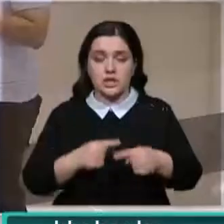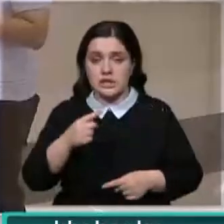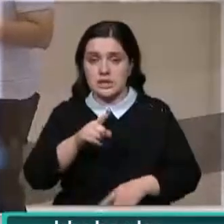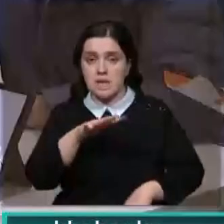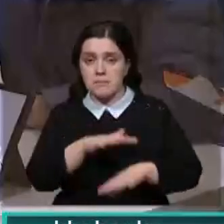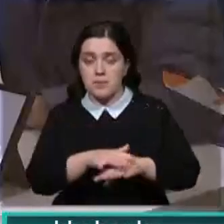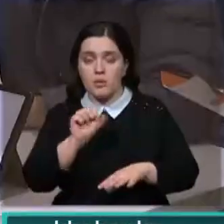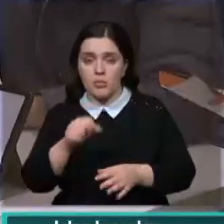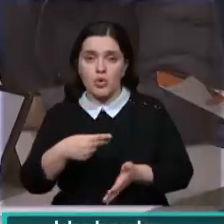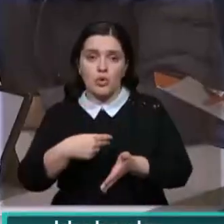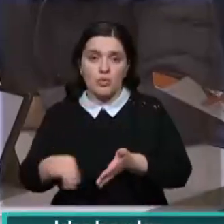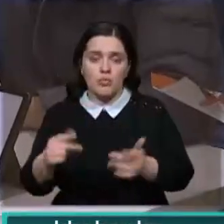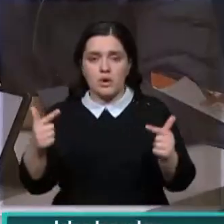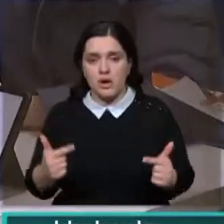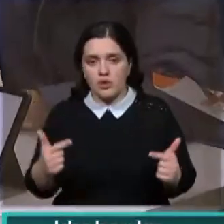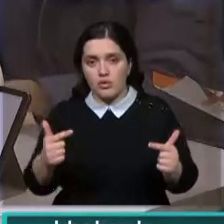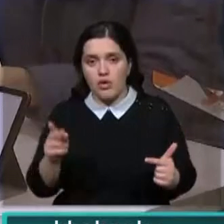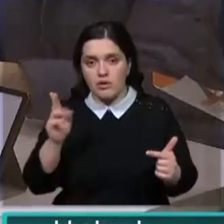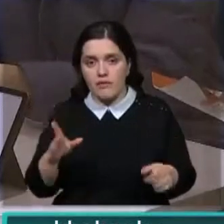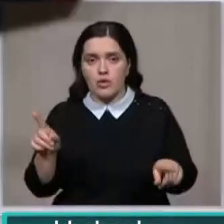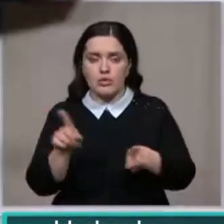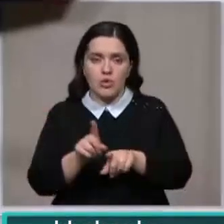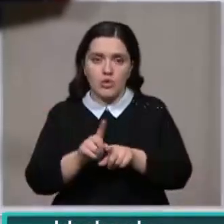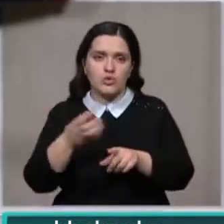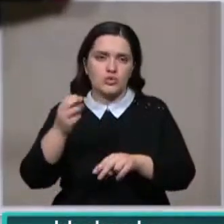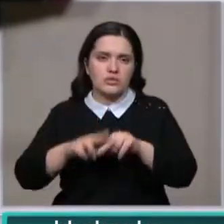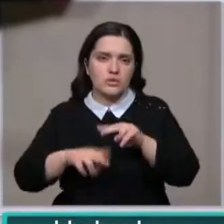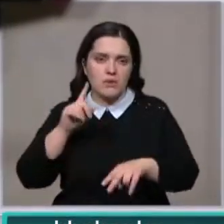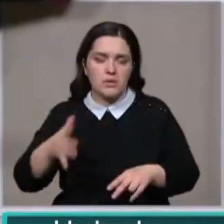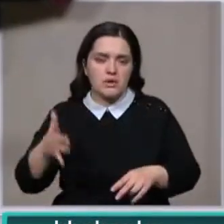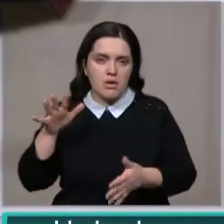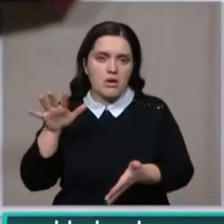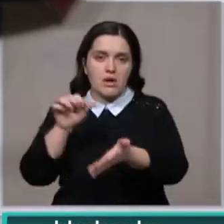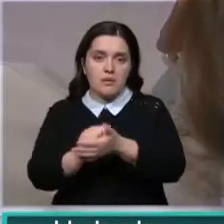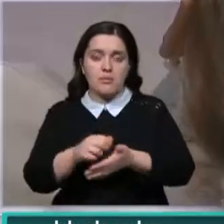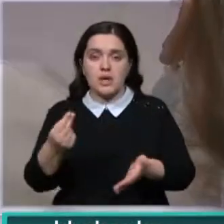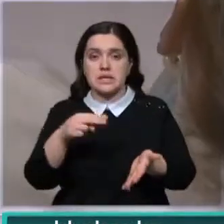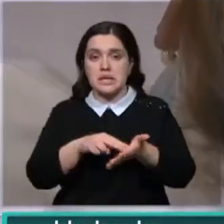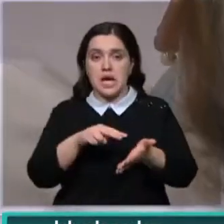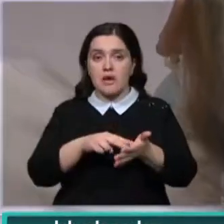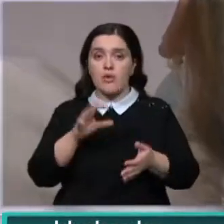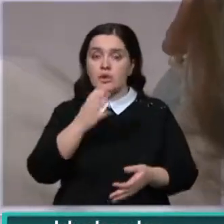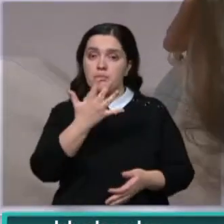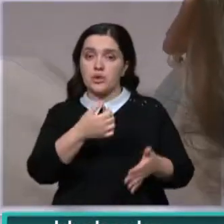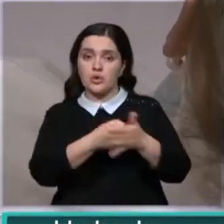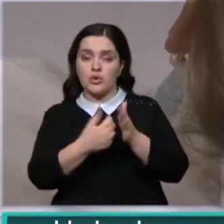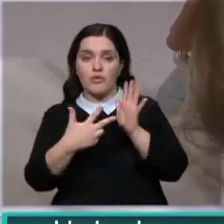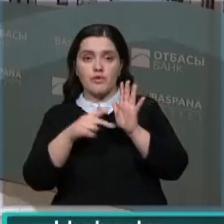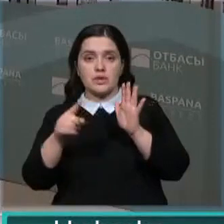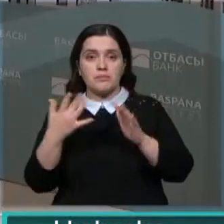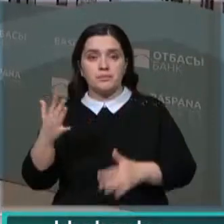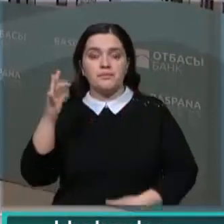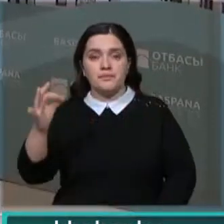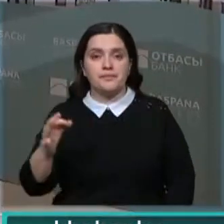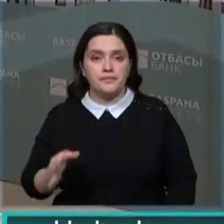банк можно приобрести как готовые квартиры, так и жилье в еще строящемся доме. Ставки по займам составят от 5 до